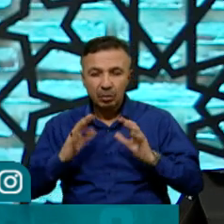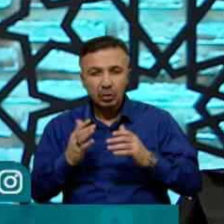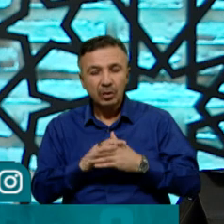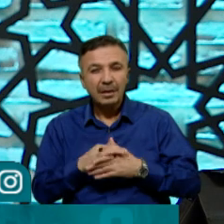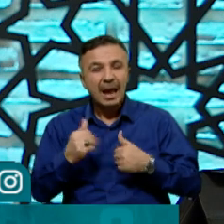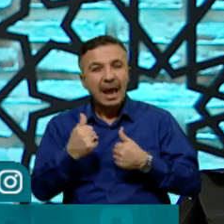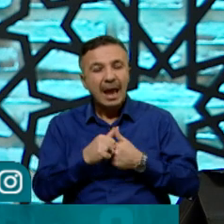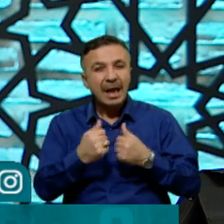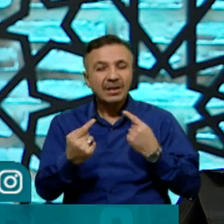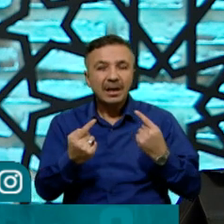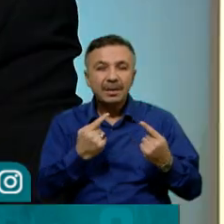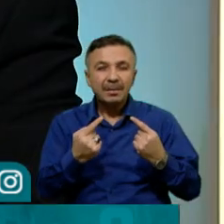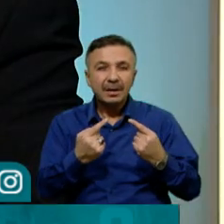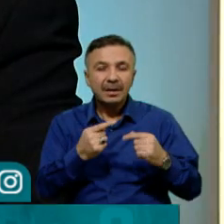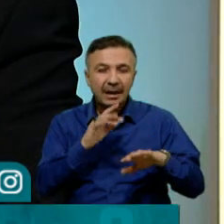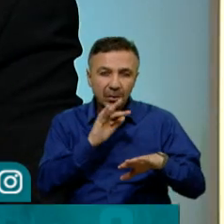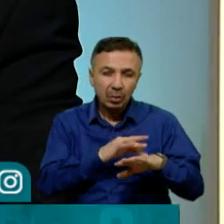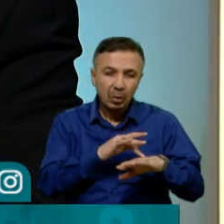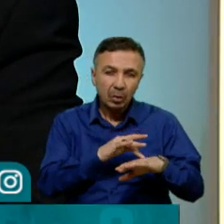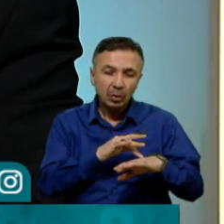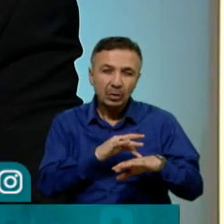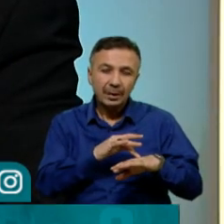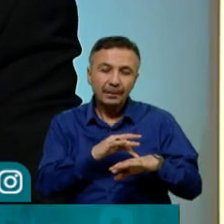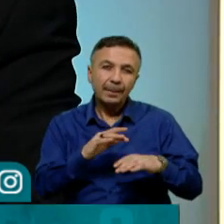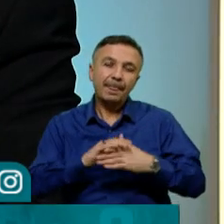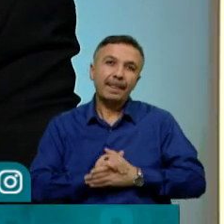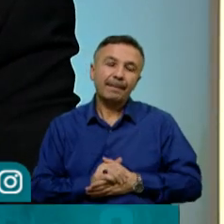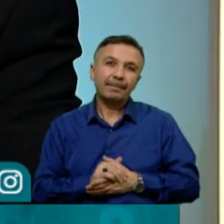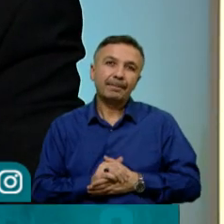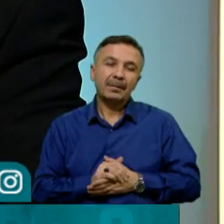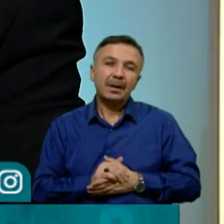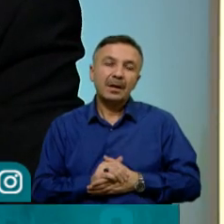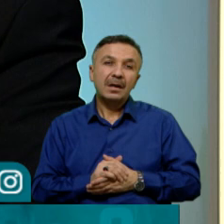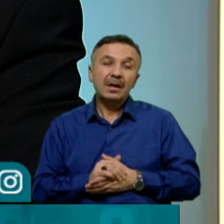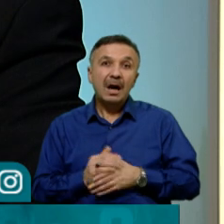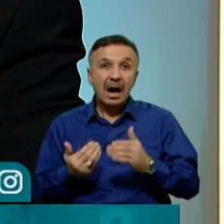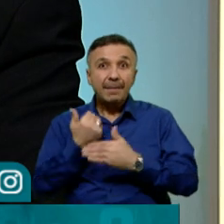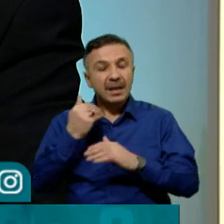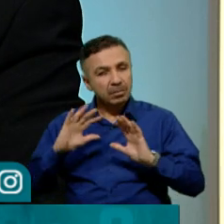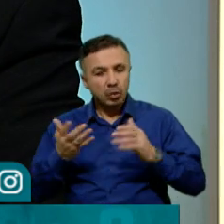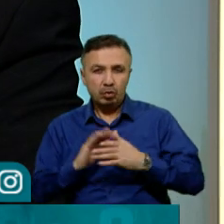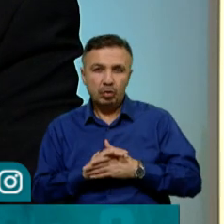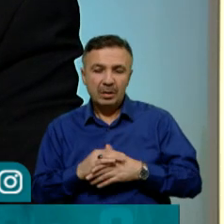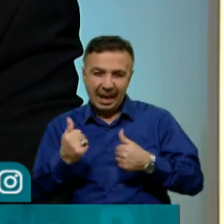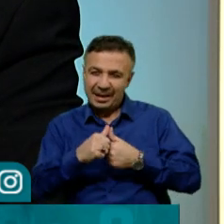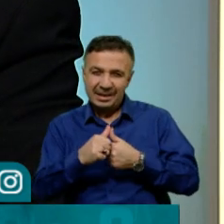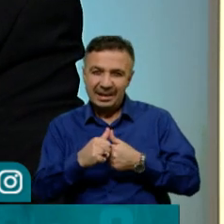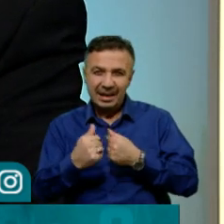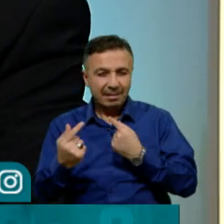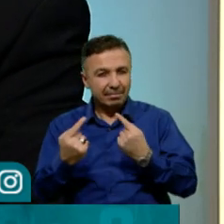birbirlerine dokun eşlerde Şafi mezhebinde de aynıdır kırmaz mı yani bozulur bozulur bozulur yani